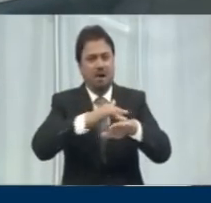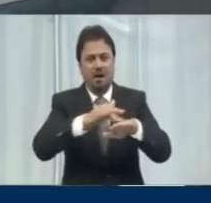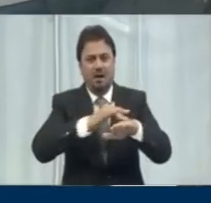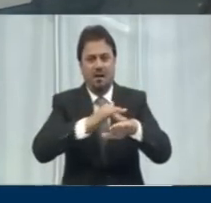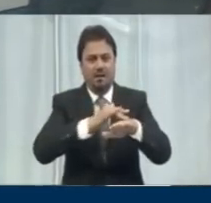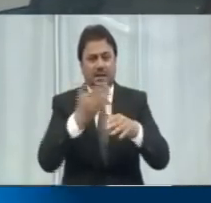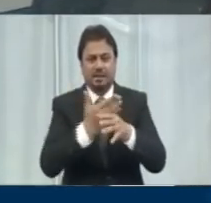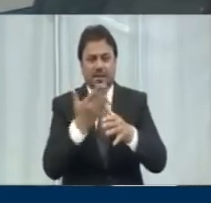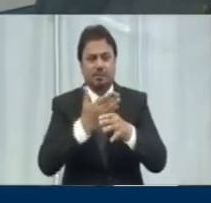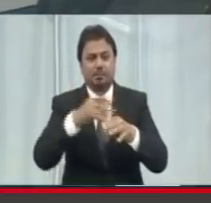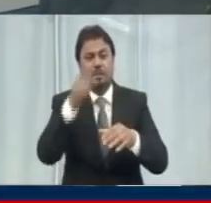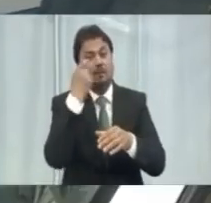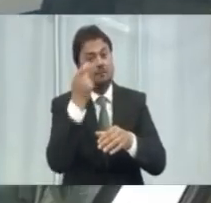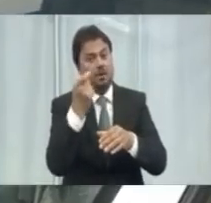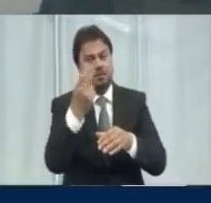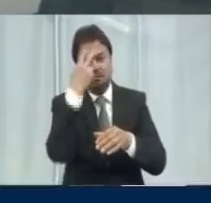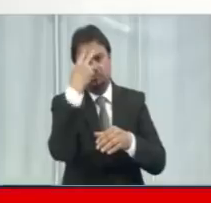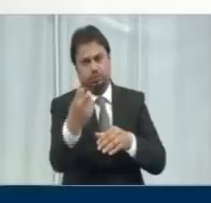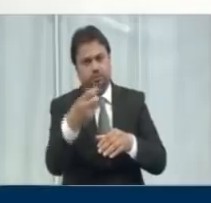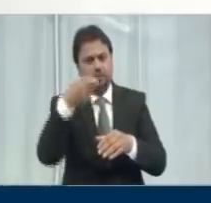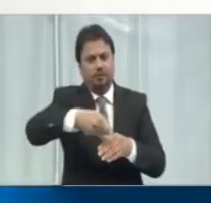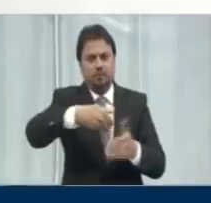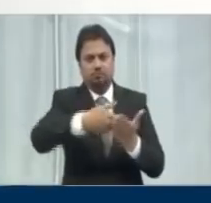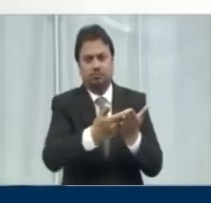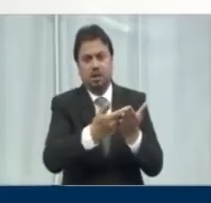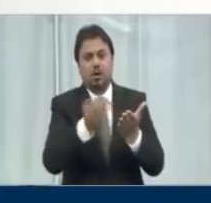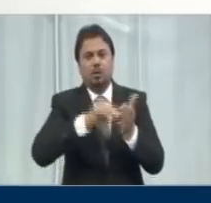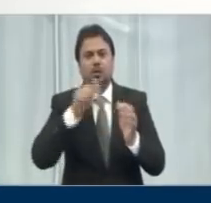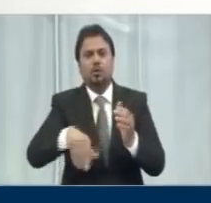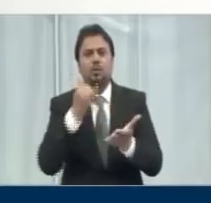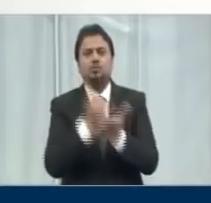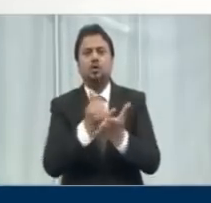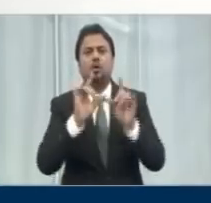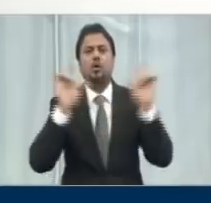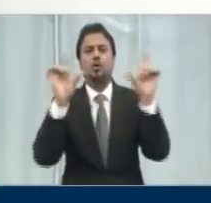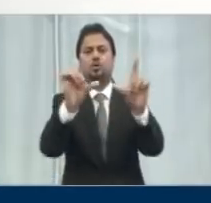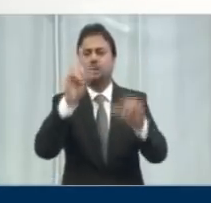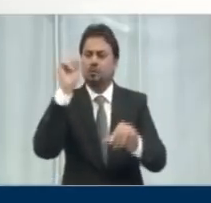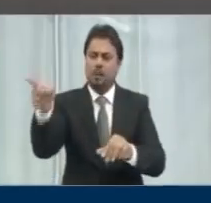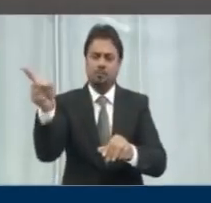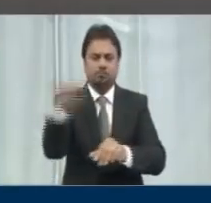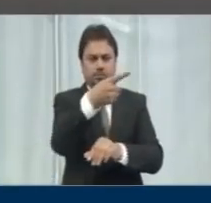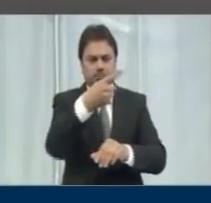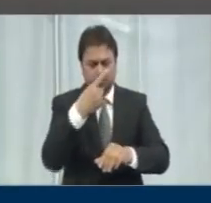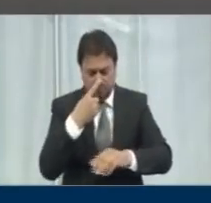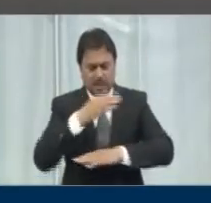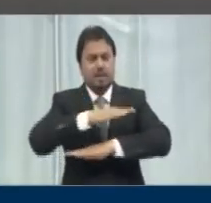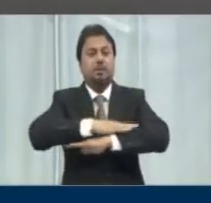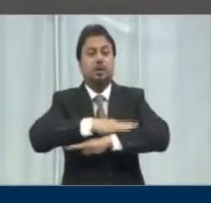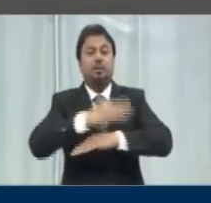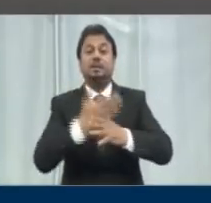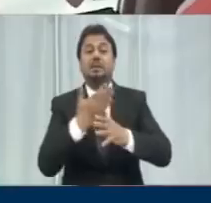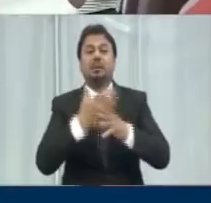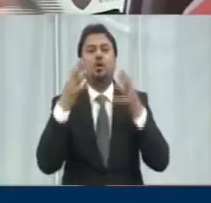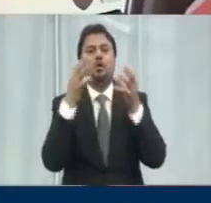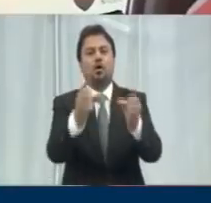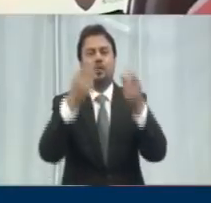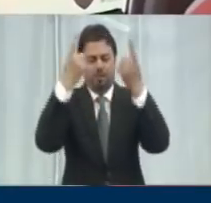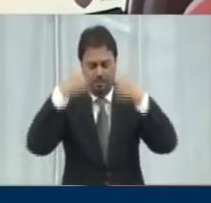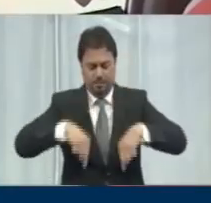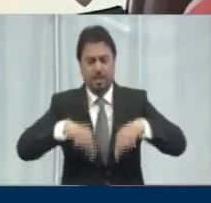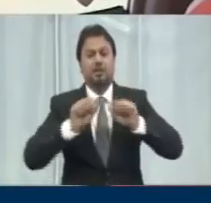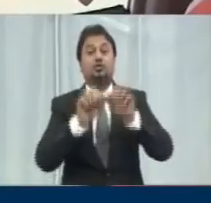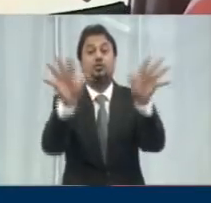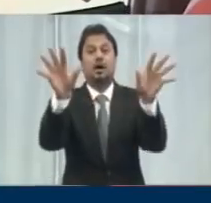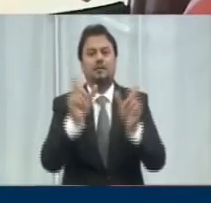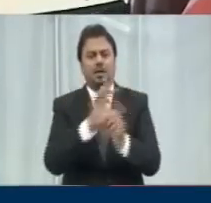وتطبيق الغرامات امتثالا لقرارات خلية الأزمة للحفاظ على أرواح المواطنين من انتشار العدوى. الحظر